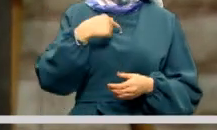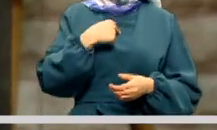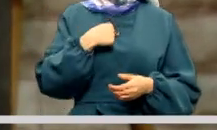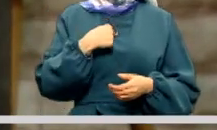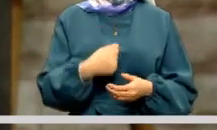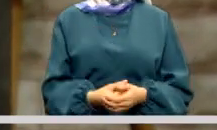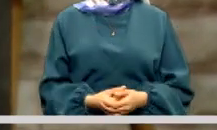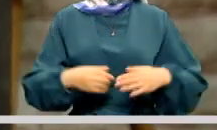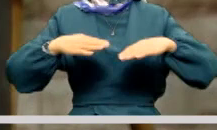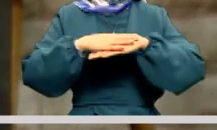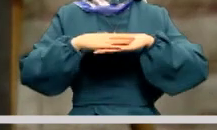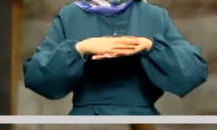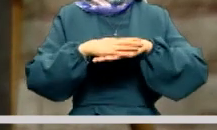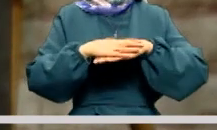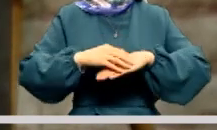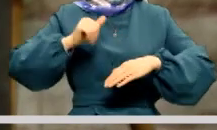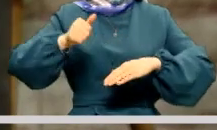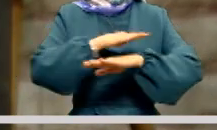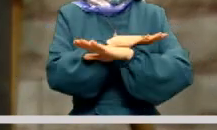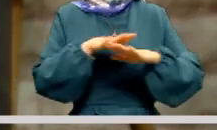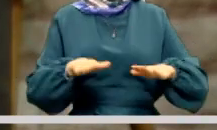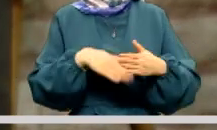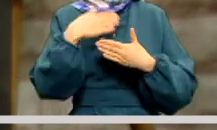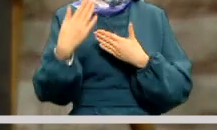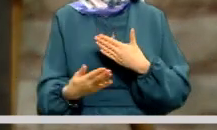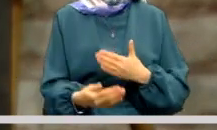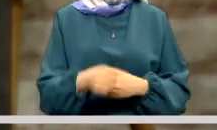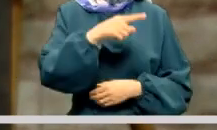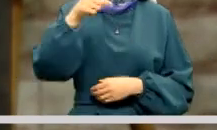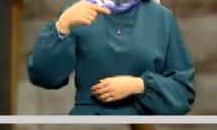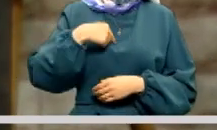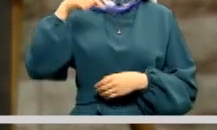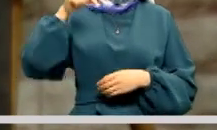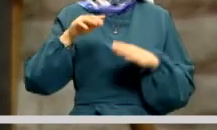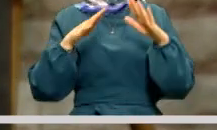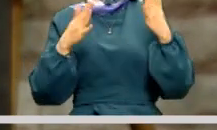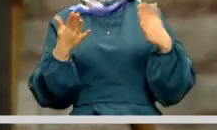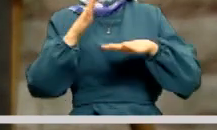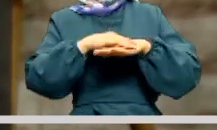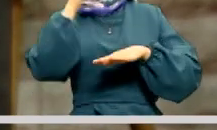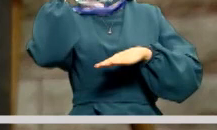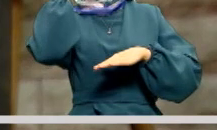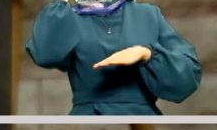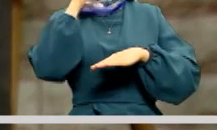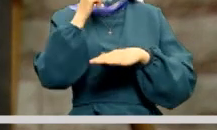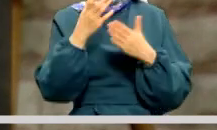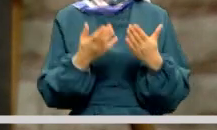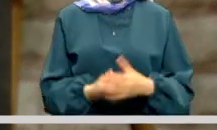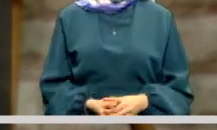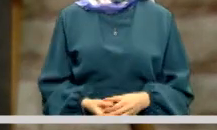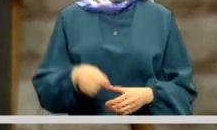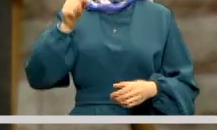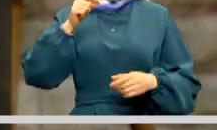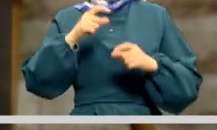akşam eğer günün bitiminde Biz bugün ne yaptık diyebiliyor isek ve bu